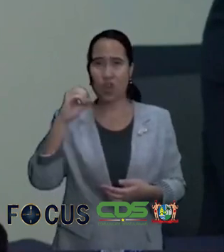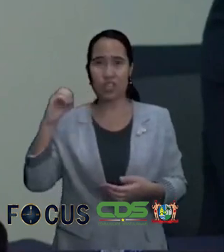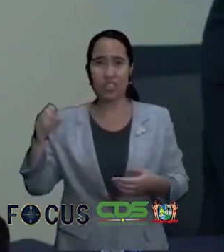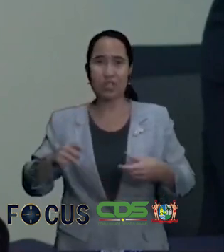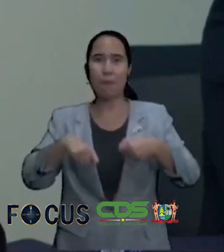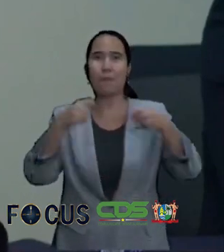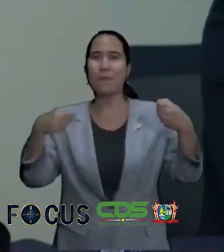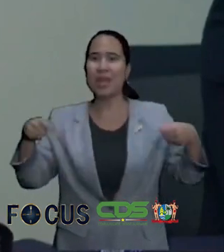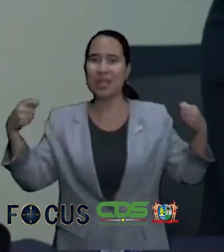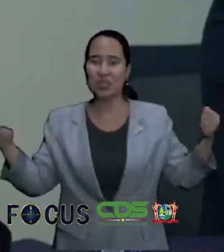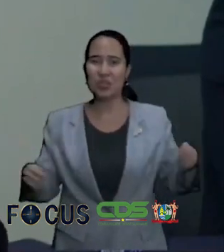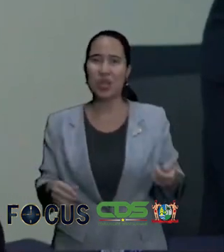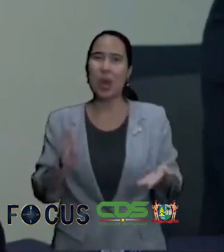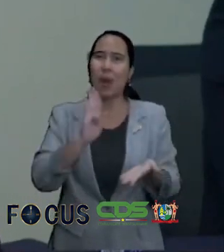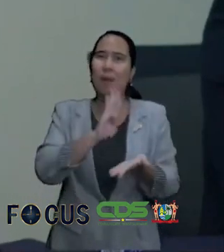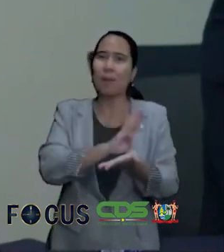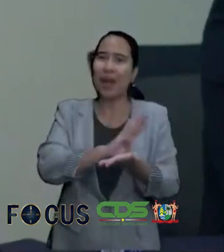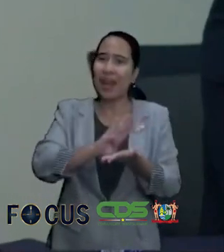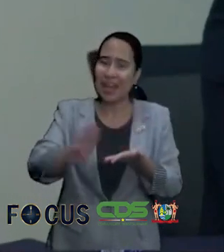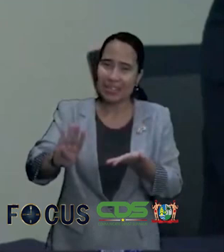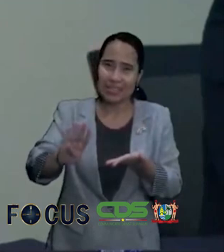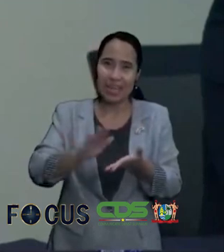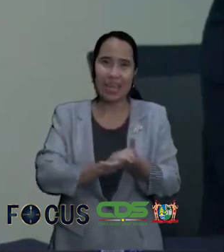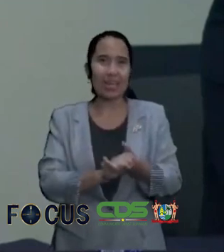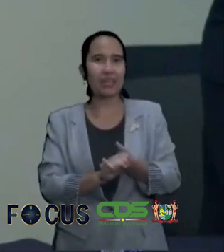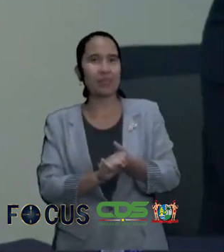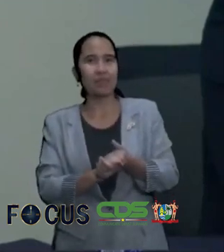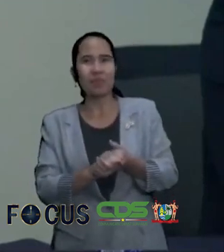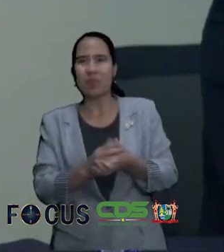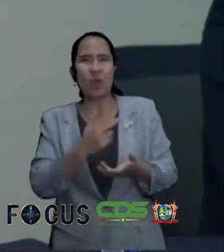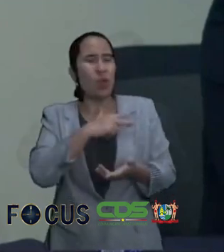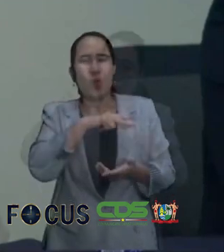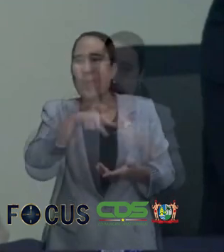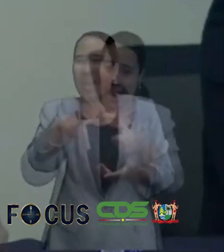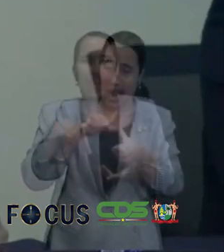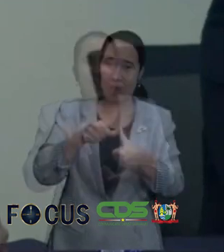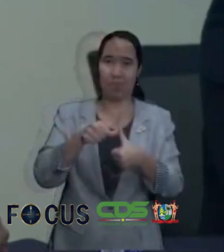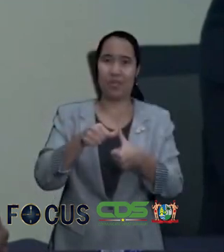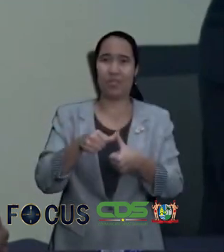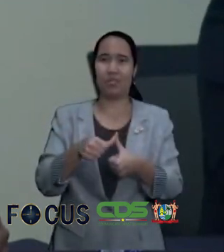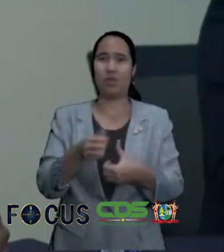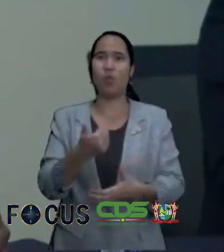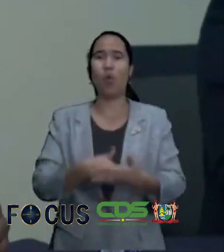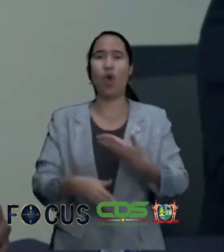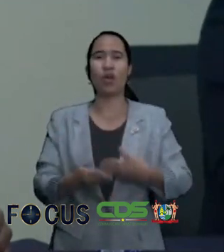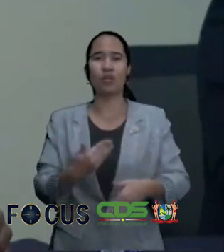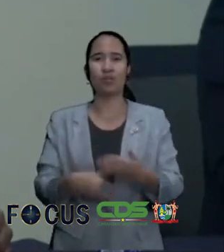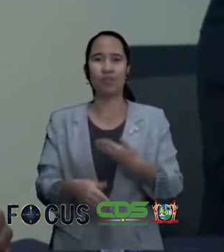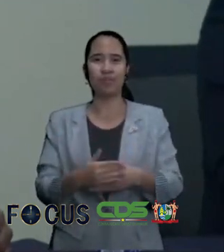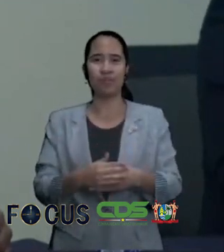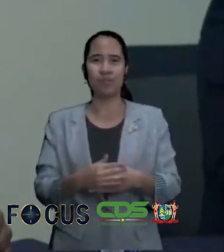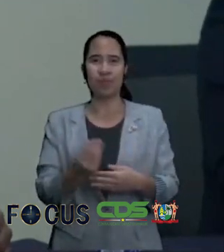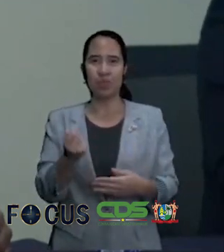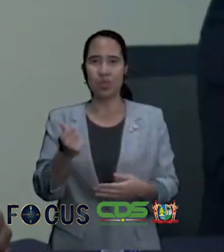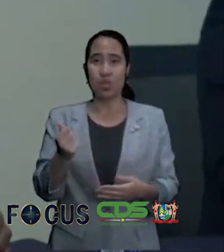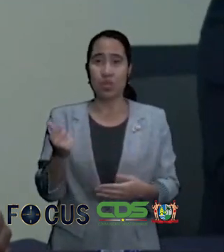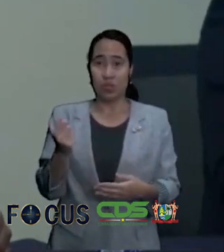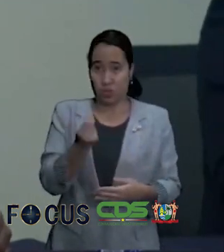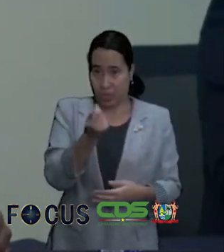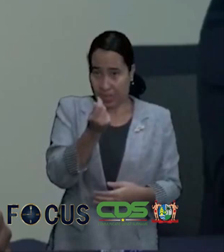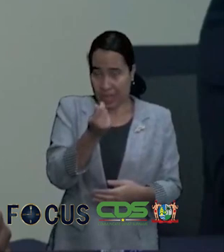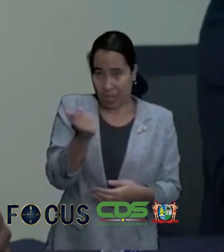Onze belastingbetalers, ons staatsapparaat, kan dat niet trekken. Nu was de subsidie op diesel